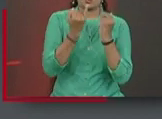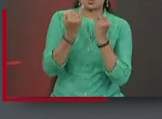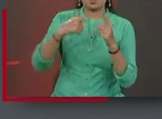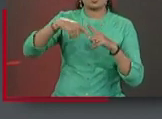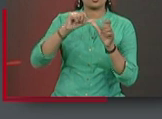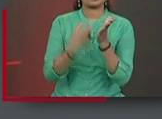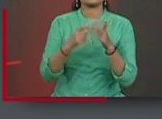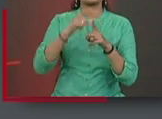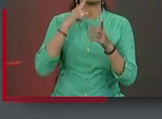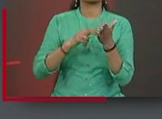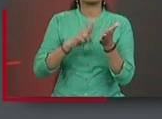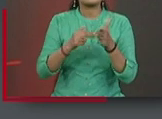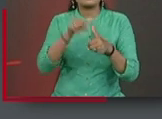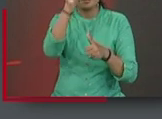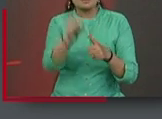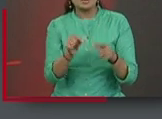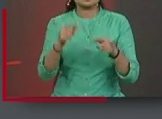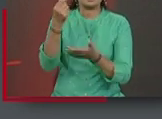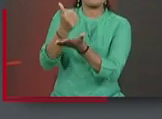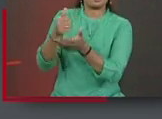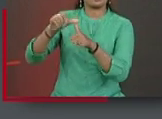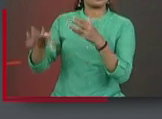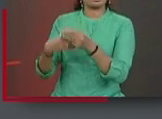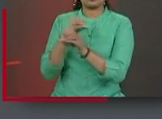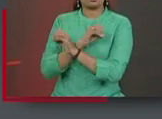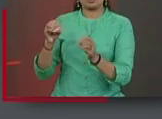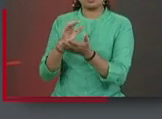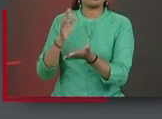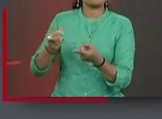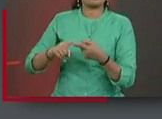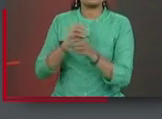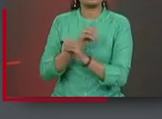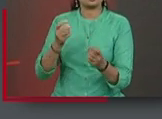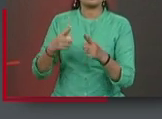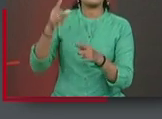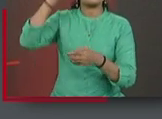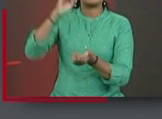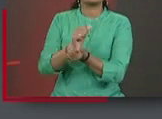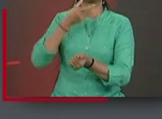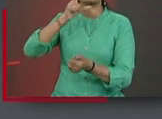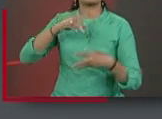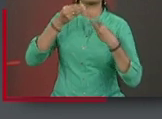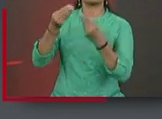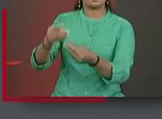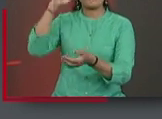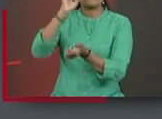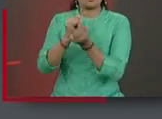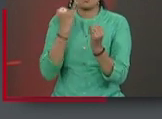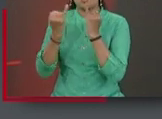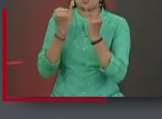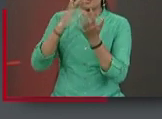ഒരു ബാങ്ക് അക്കൗണ്ട് ഉണ്ടായില്ല എന്ന് കണ്ടെത്തിയിരുന്നു. തുടർന്ന് പോലീസിൽ പരാതി നൽകുകയും പോലീസ് ഇക്കാര്യങ്ങൾ അന്വേഷിക്കുകയും ചെയ്തു. ഈ അന്വേഷണത്തിനൊടുവിലാണ്